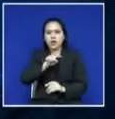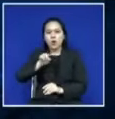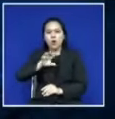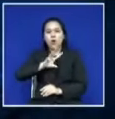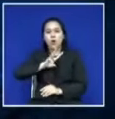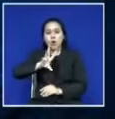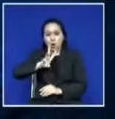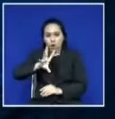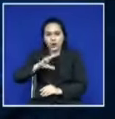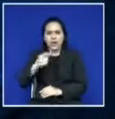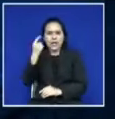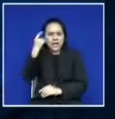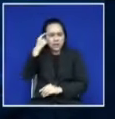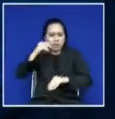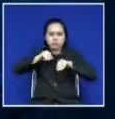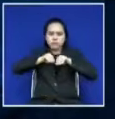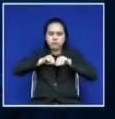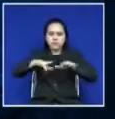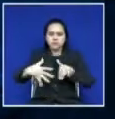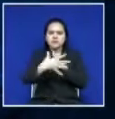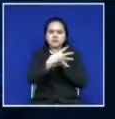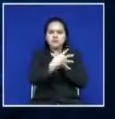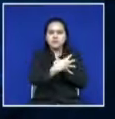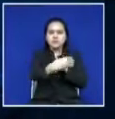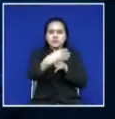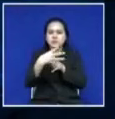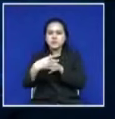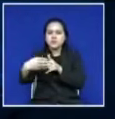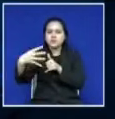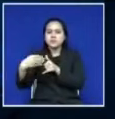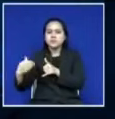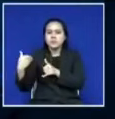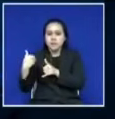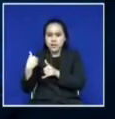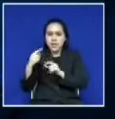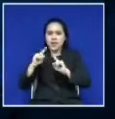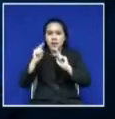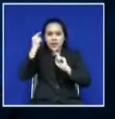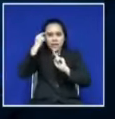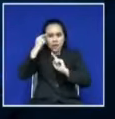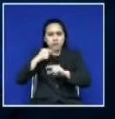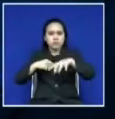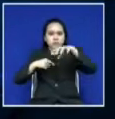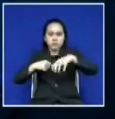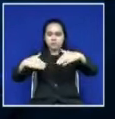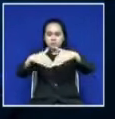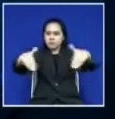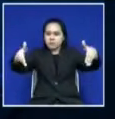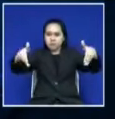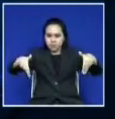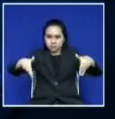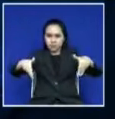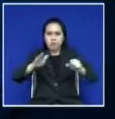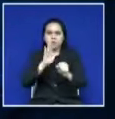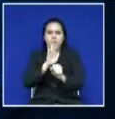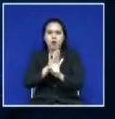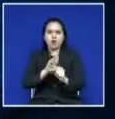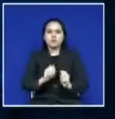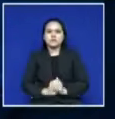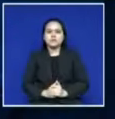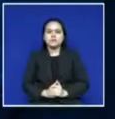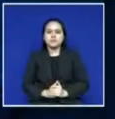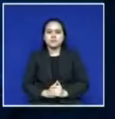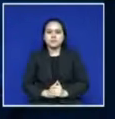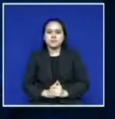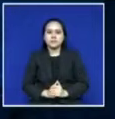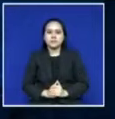การแพร่ระบาดหรืออะไรก็ตามแต่ว่า 5-600 คนก็จะอยู่ในพื้นที่จำกัดนะครับจะให้แพร่ระบาดอยู่ในนั้นนะครับแล้วก็ควบคุมเอาไว้นะครับ